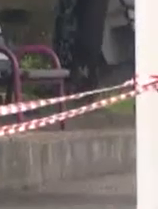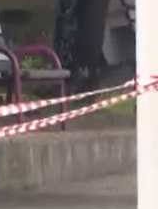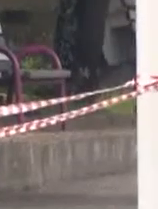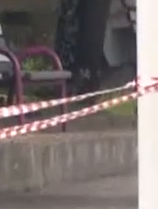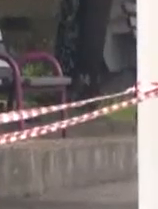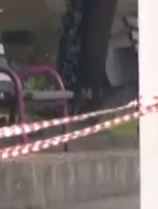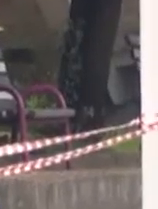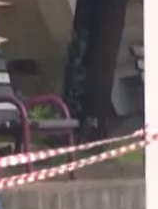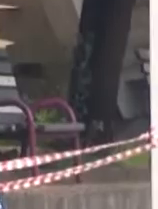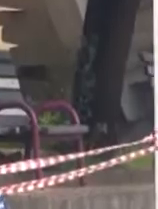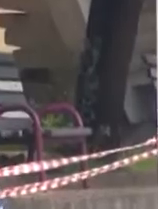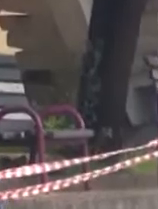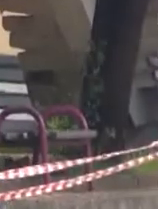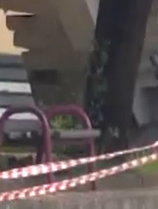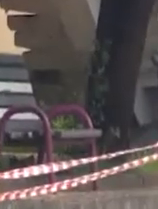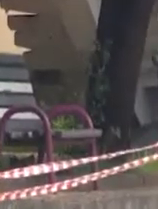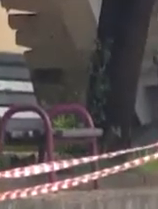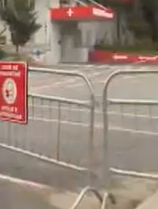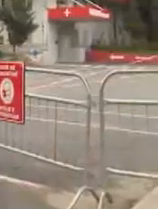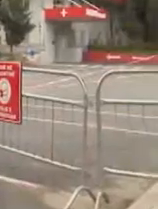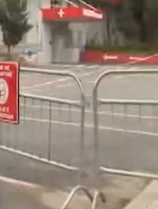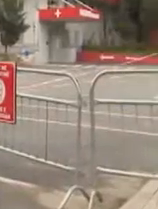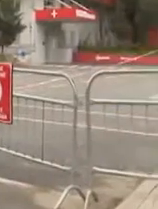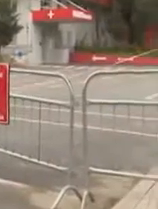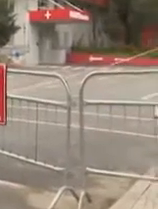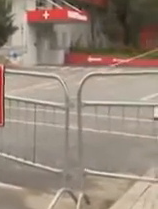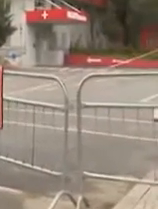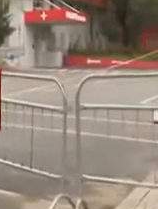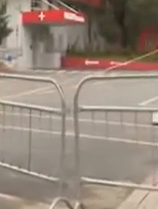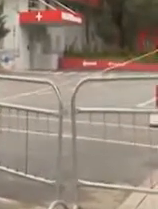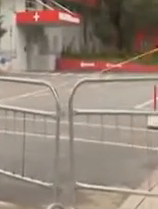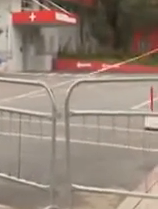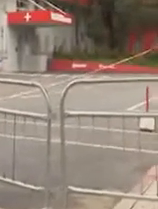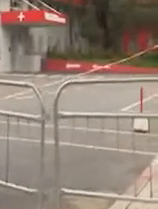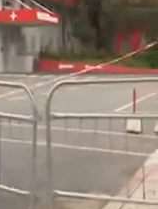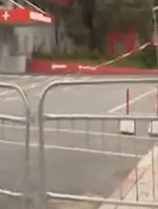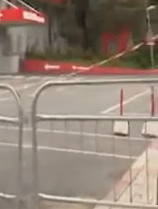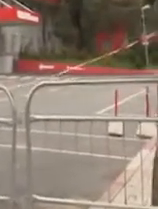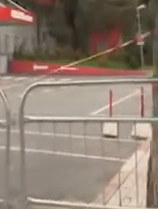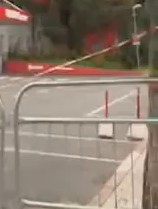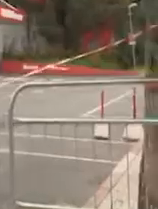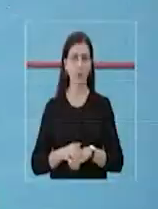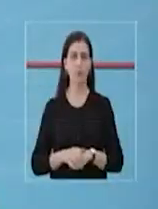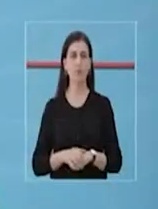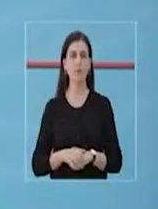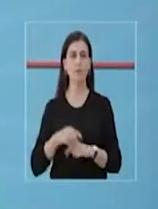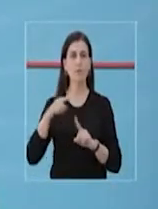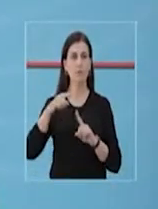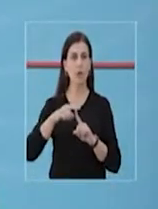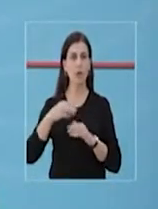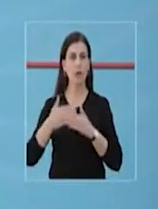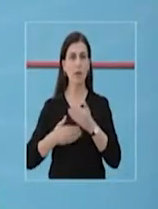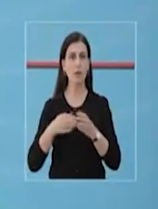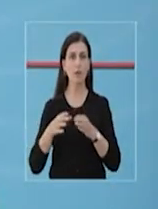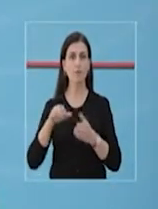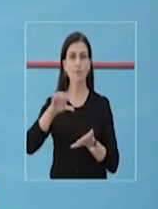janë shëruar 11 qytetar, duke e çuar në 823 numrin e të shëruarve që nga fillimi i epidemisë. Tirana vazhdon